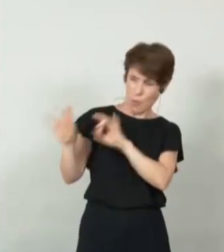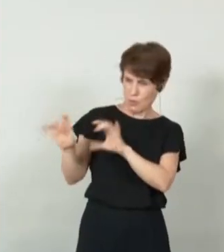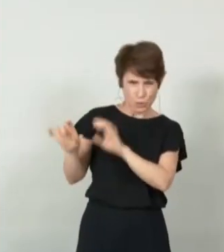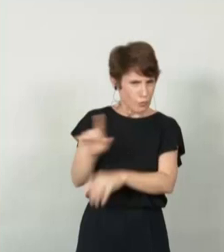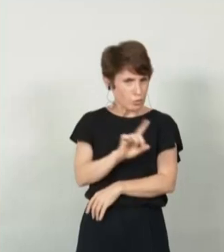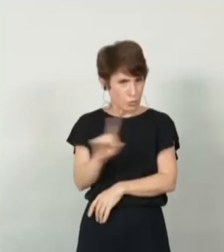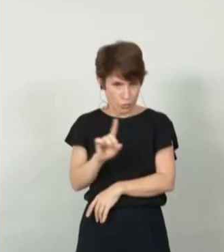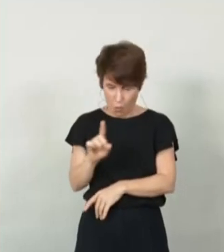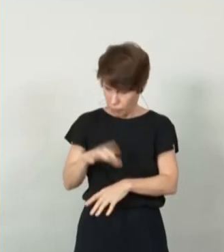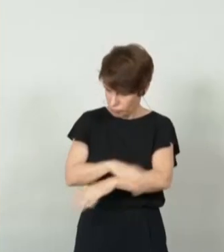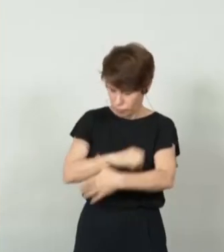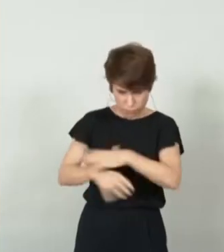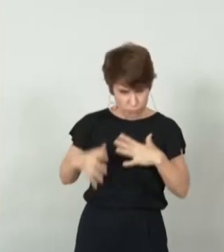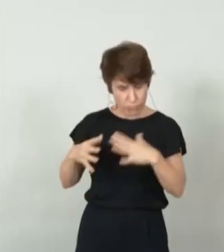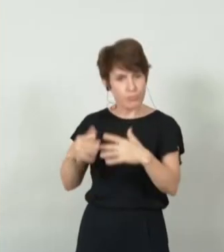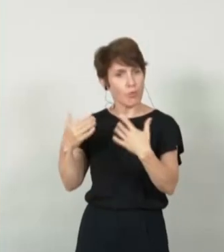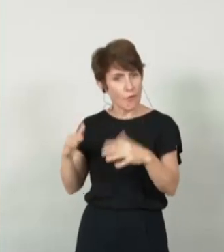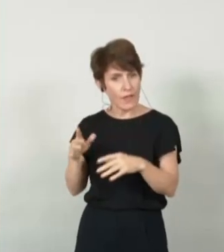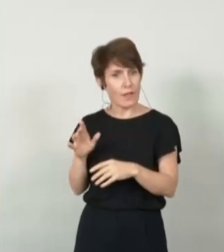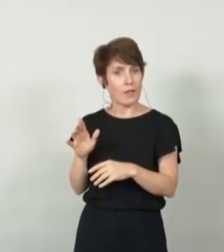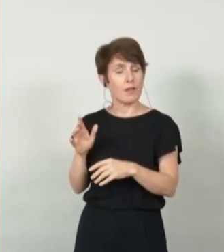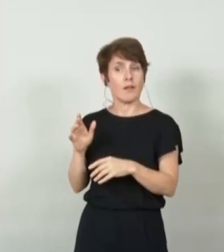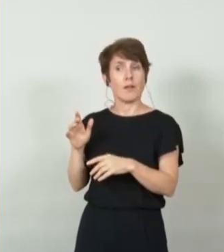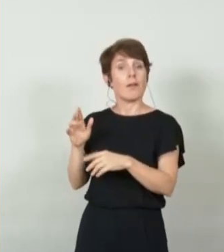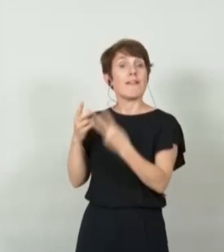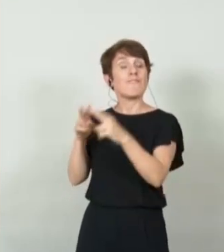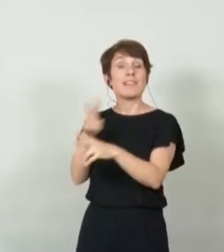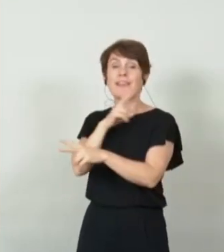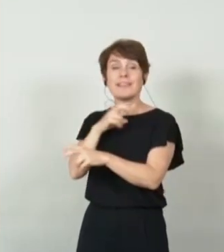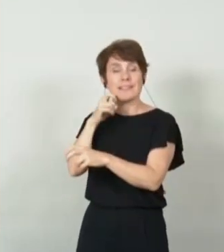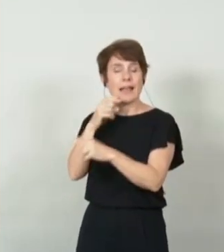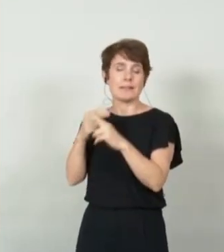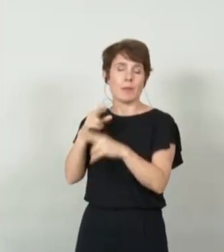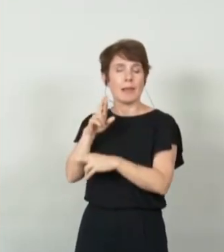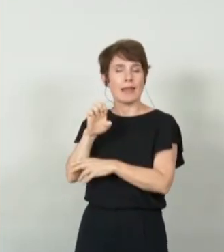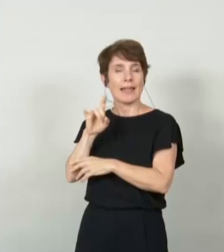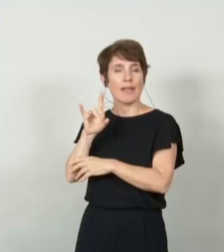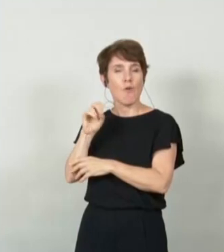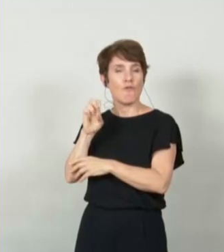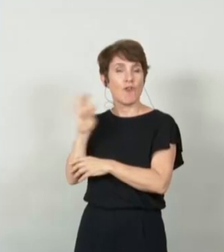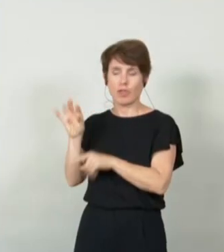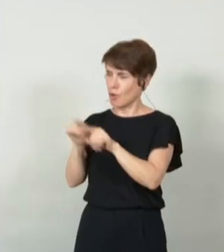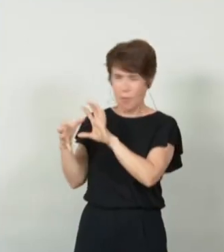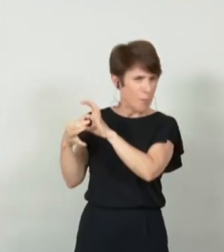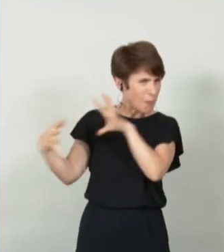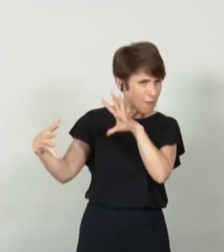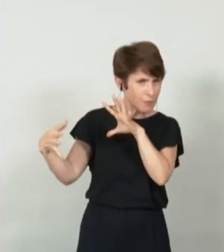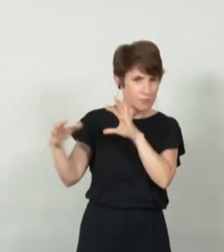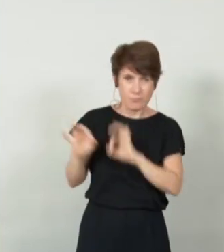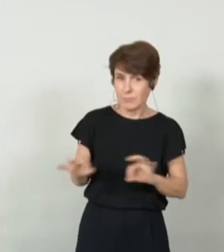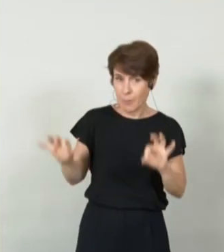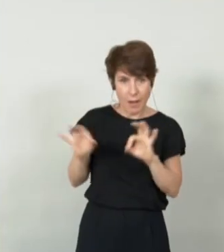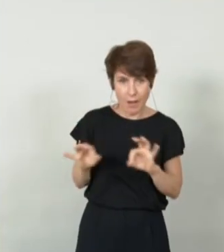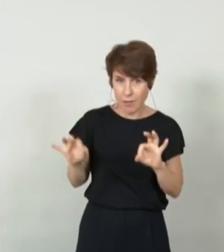nom de révolte a été cité plusieurs fois le lien avec la société civile n'a pas été rompu je rappelle les